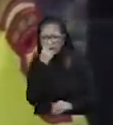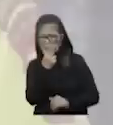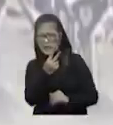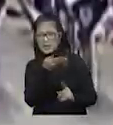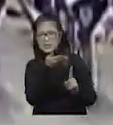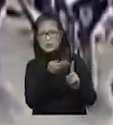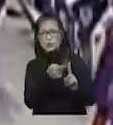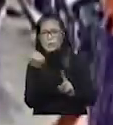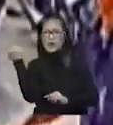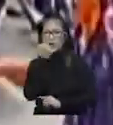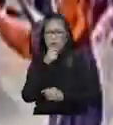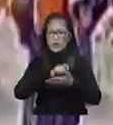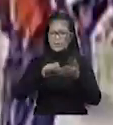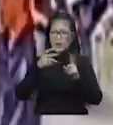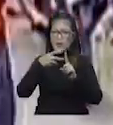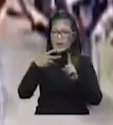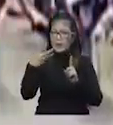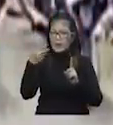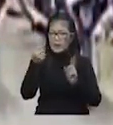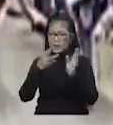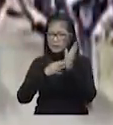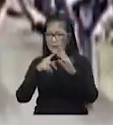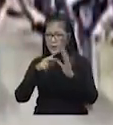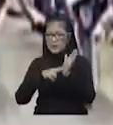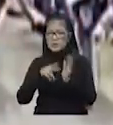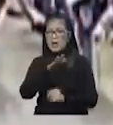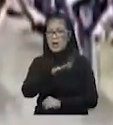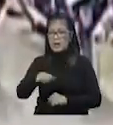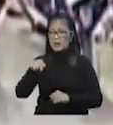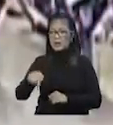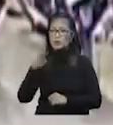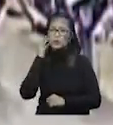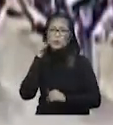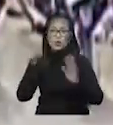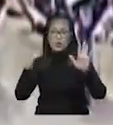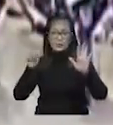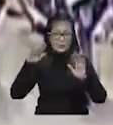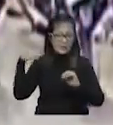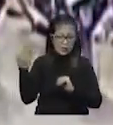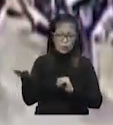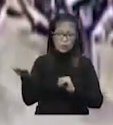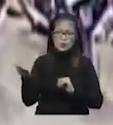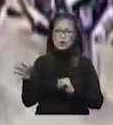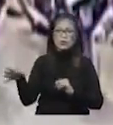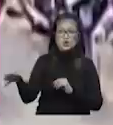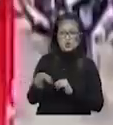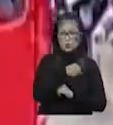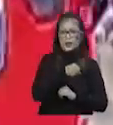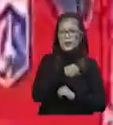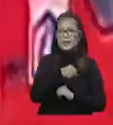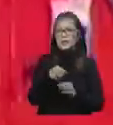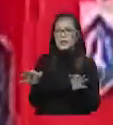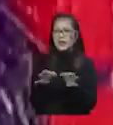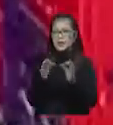Herman. Malika Anastasia, bocah perempuan 6 tahun putri pasangan Oni dan Tunggal, diculik pemulung tak jauh dari rumah